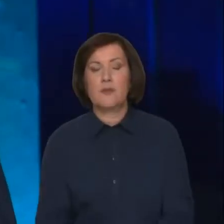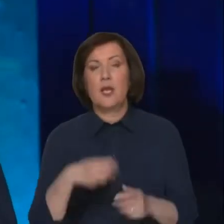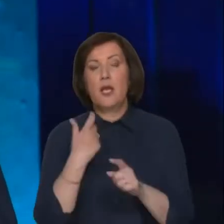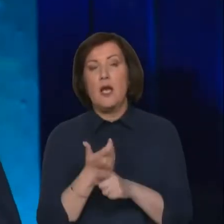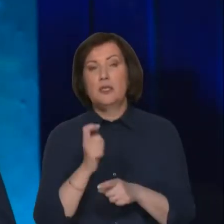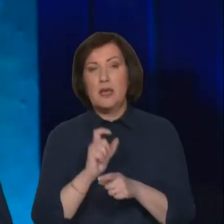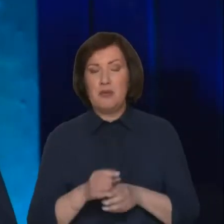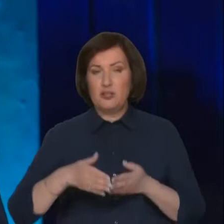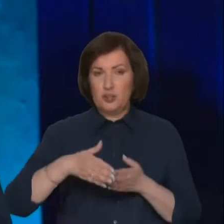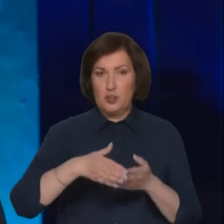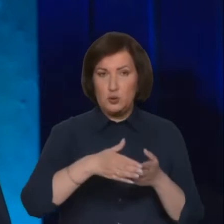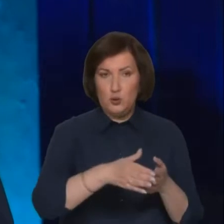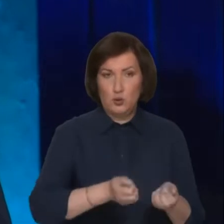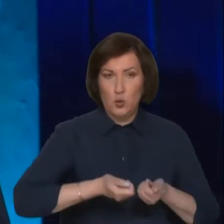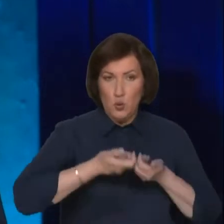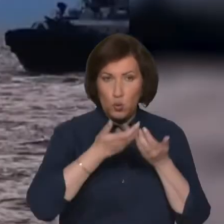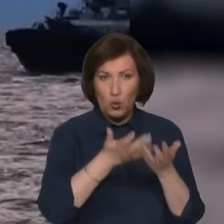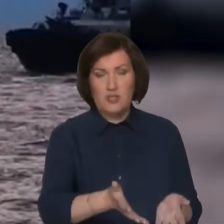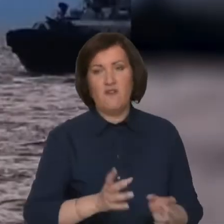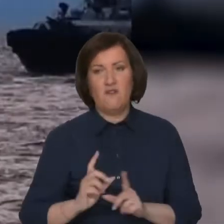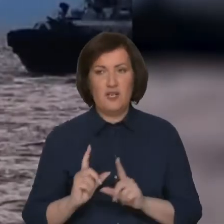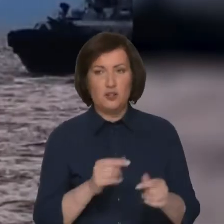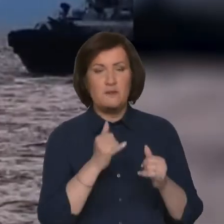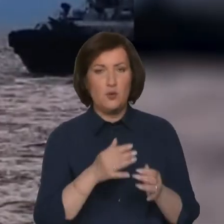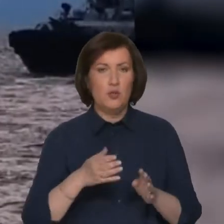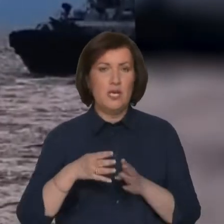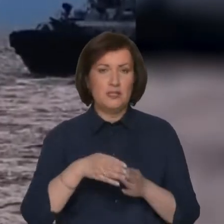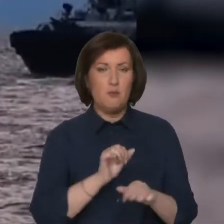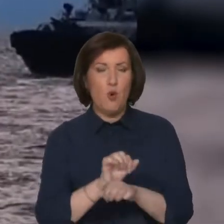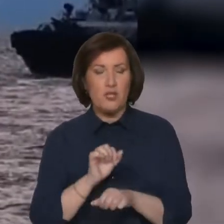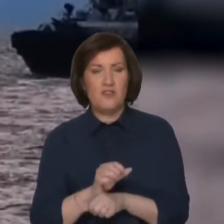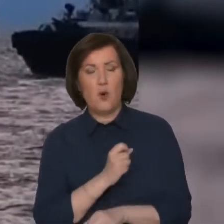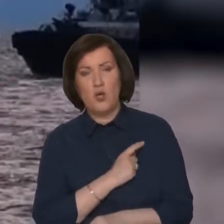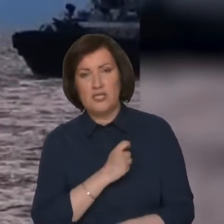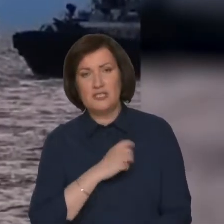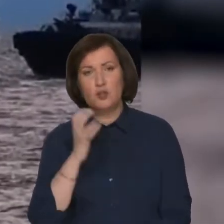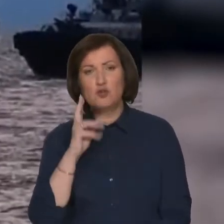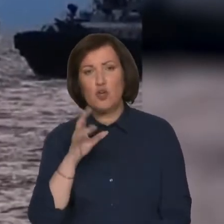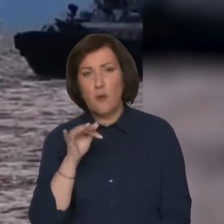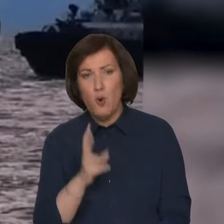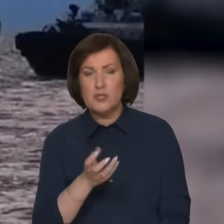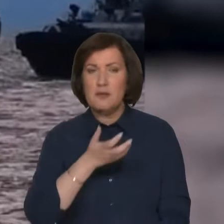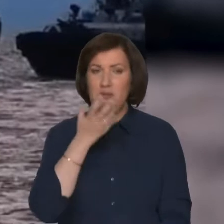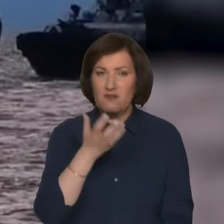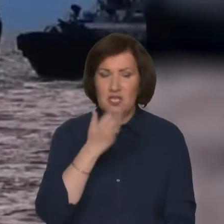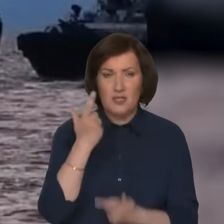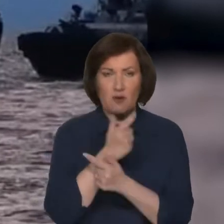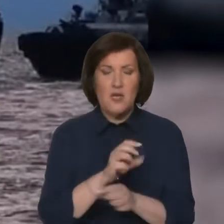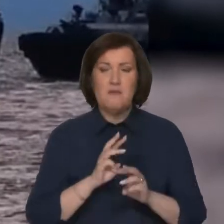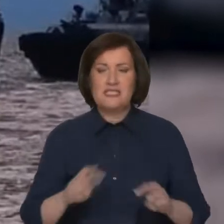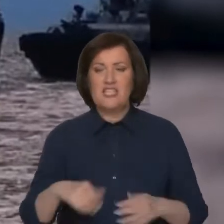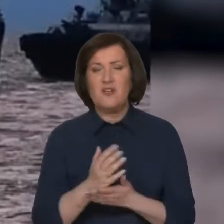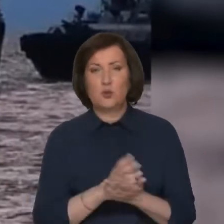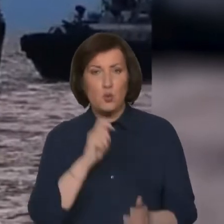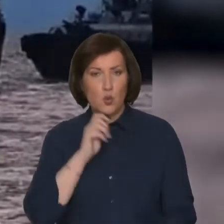Найбільший караван суден у рамках зернової ініціативи вийшов сьогодні з портів Одеса, Чорноморськ та Південний. Таке повідомляють у Міністерстві